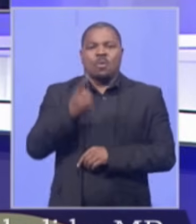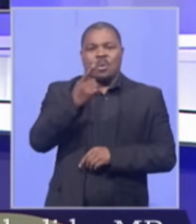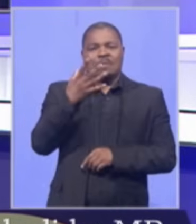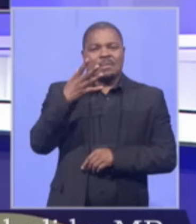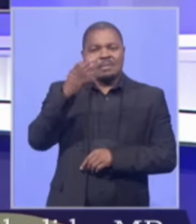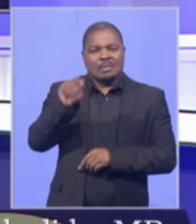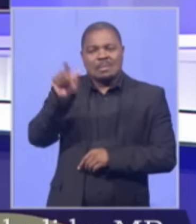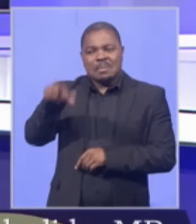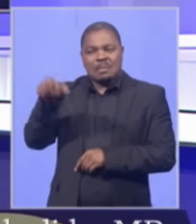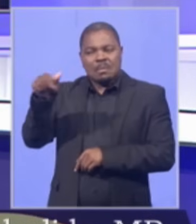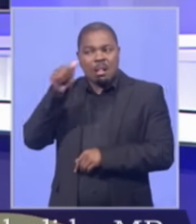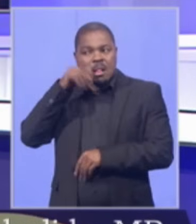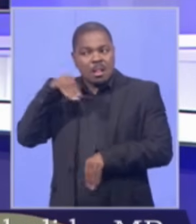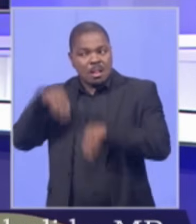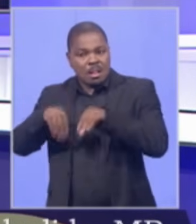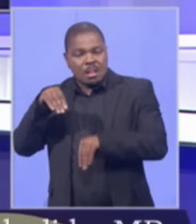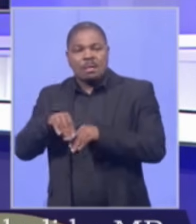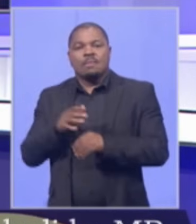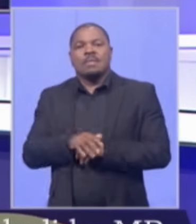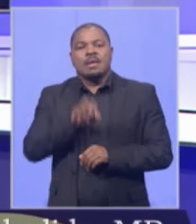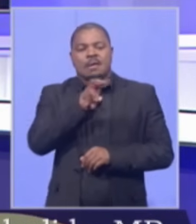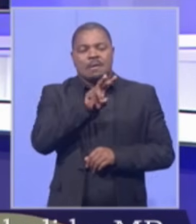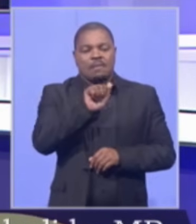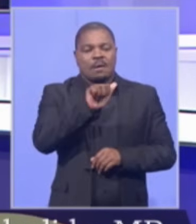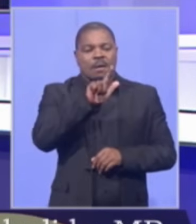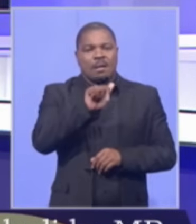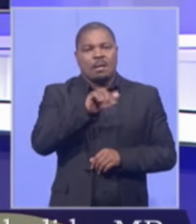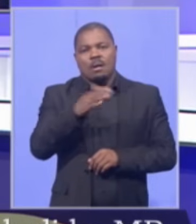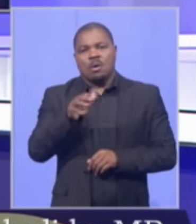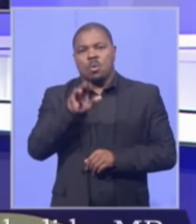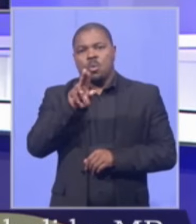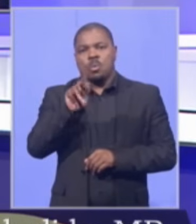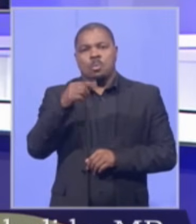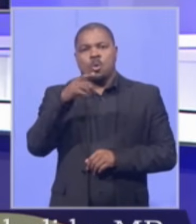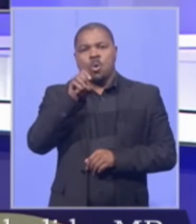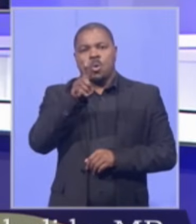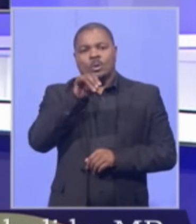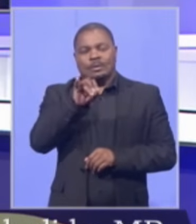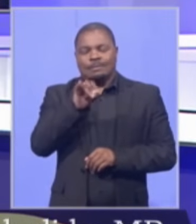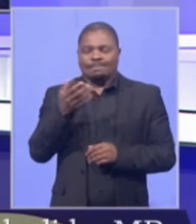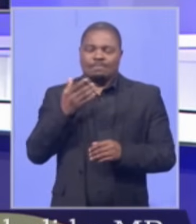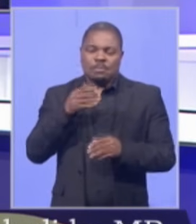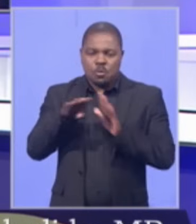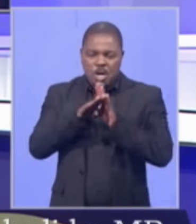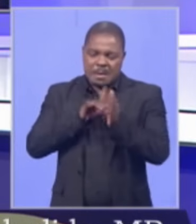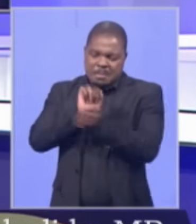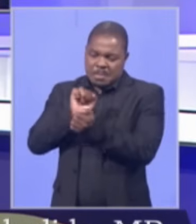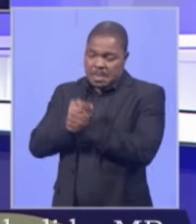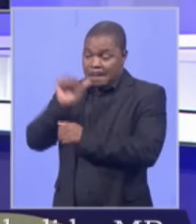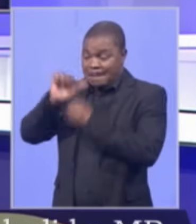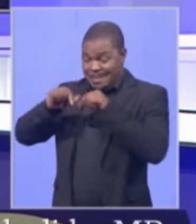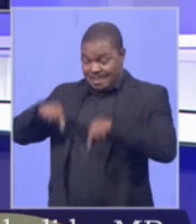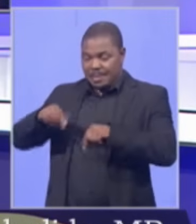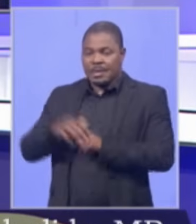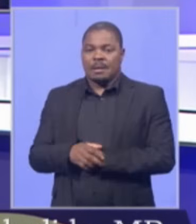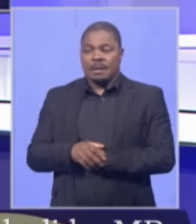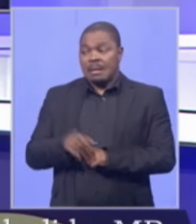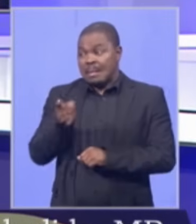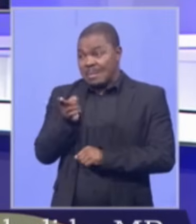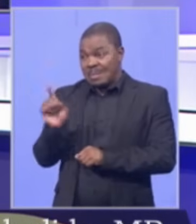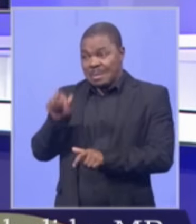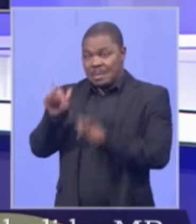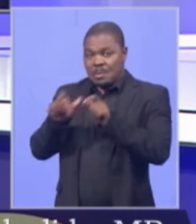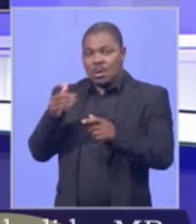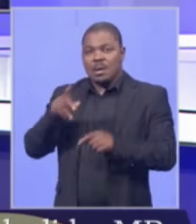150 ba golegilwe ke maphodisa le lesolong la Vala Umkoti ge e sa le kgwedi ye e thoma. Boramoepo bao ba golegilwe